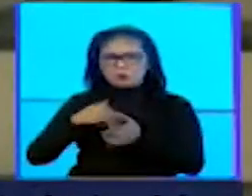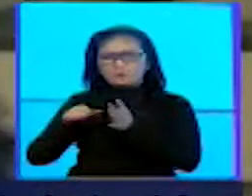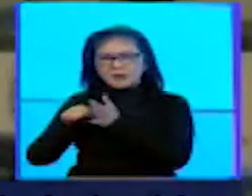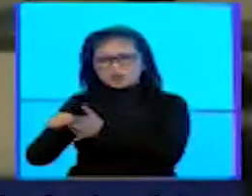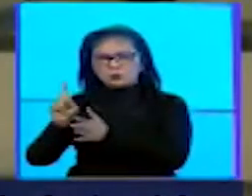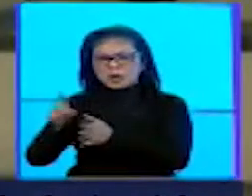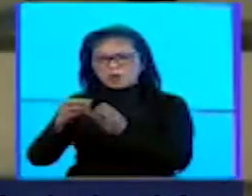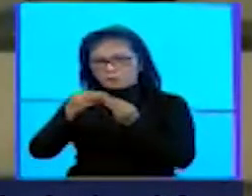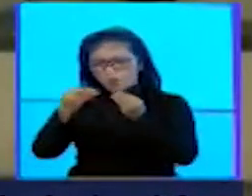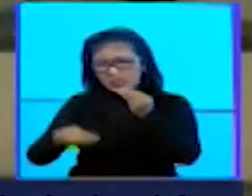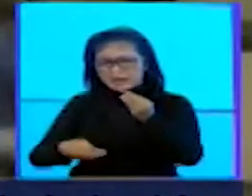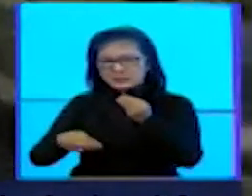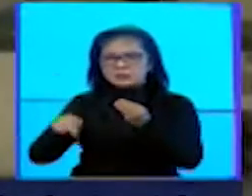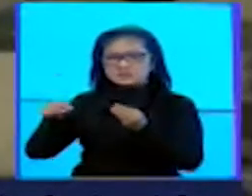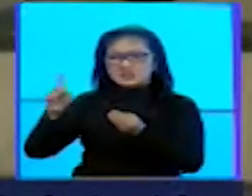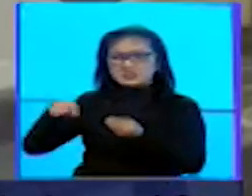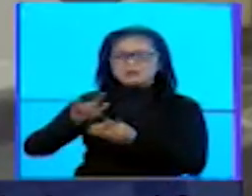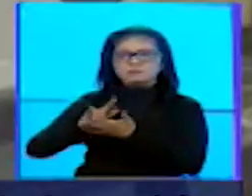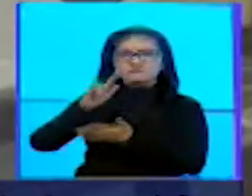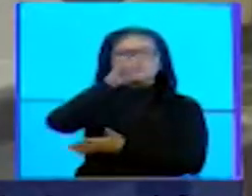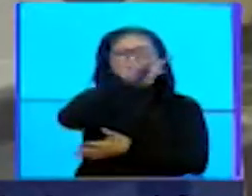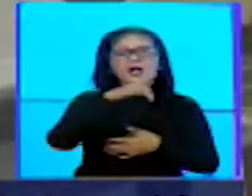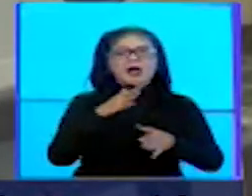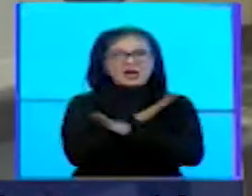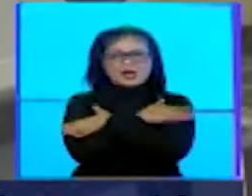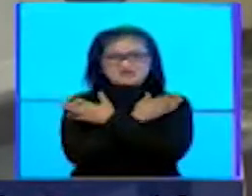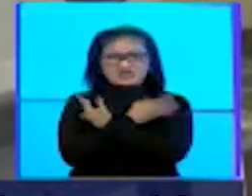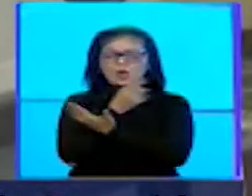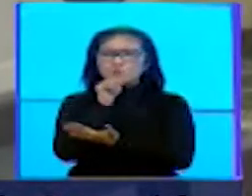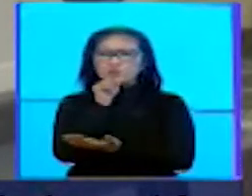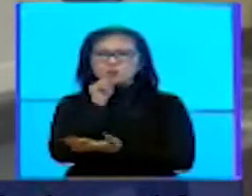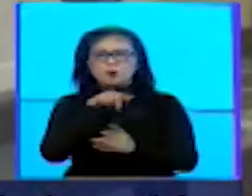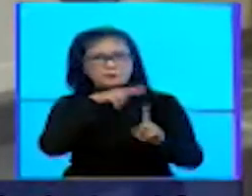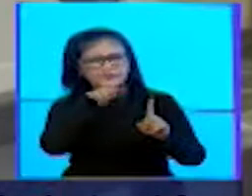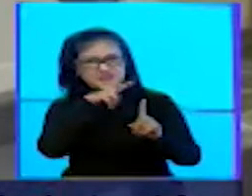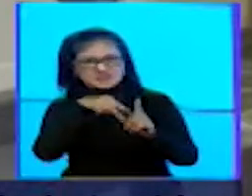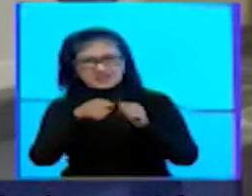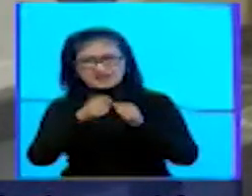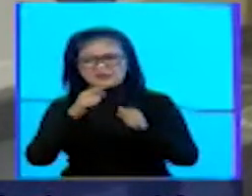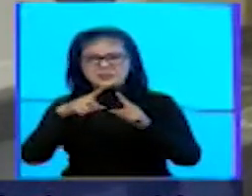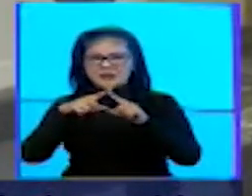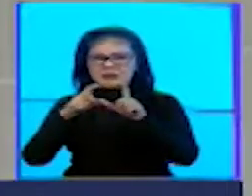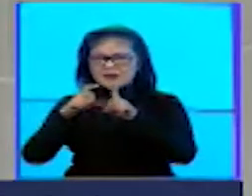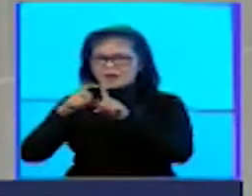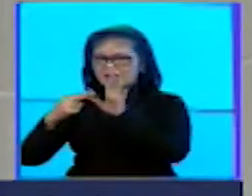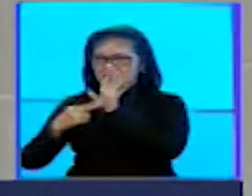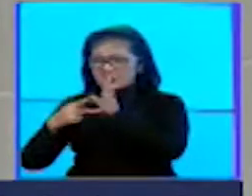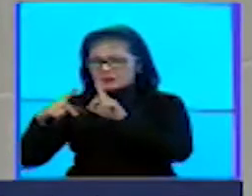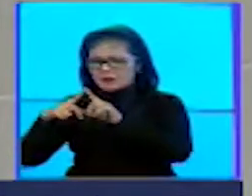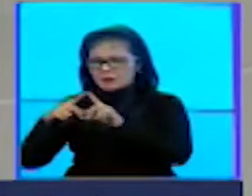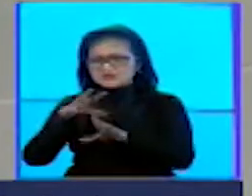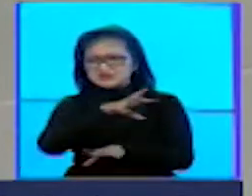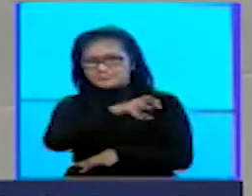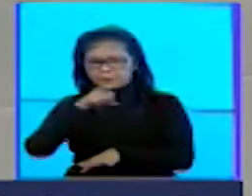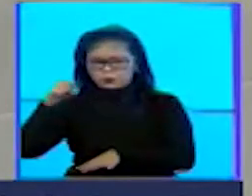yang rencananya berangkat hari ini ke Banda Aceh untuk menjalani pemeriksaan serta tes DNA sekaligus menjemput Abrib